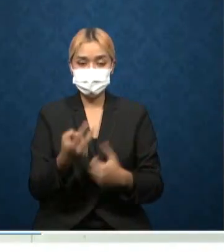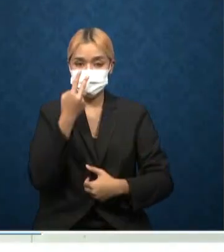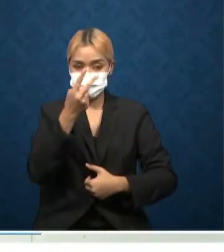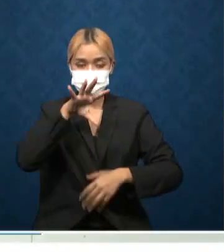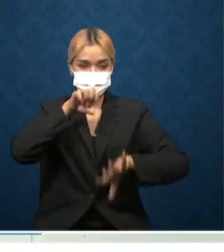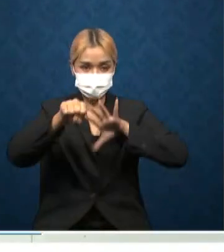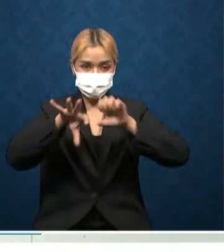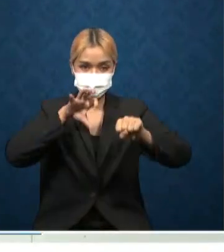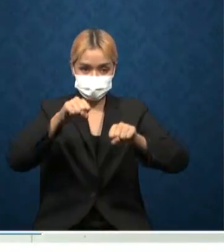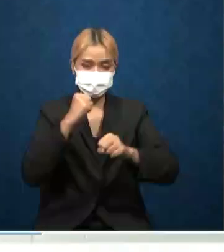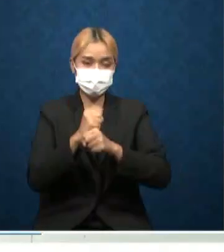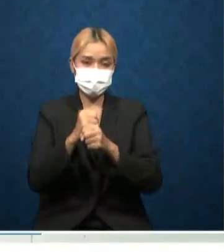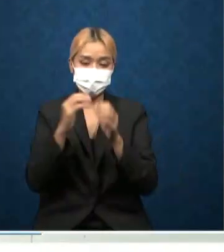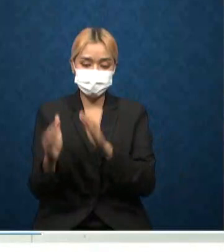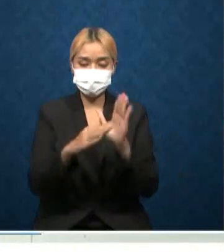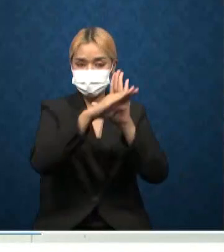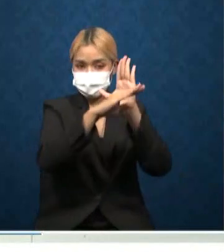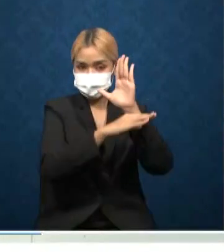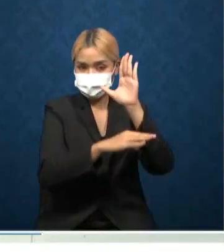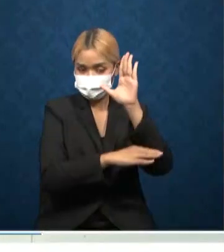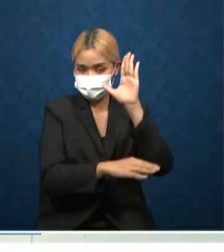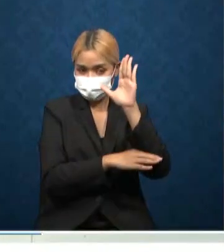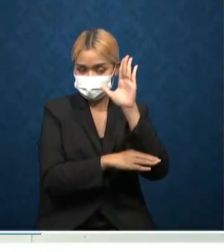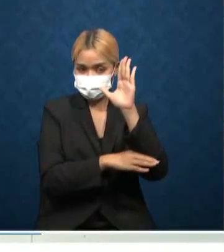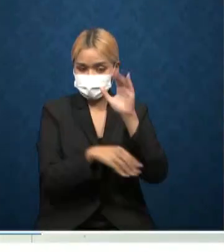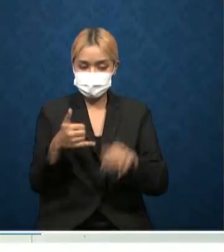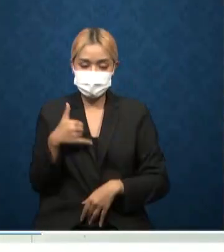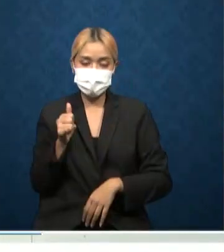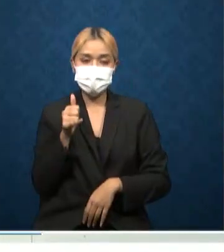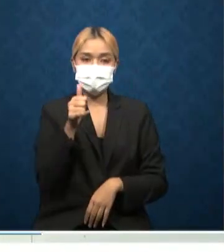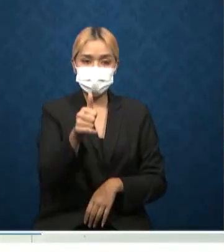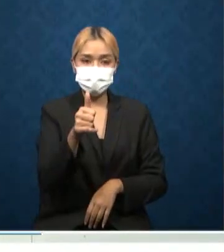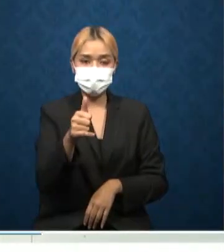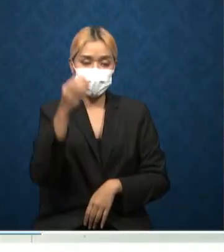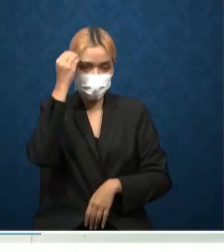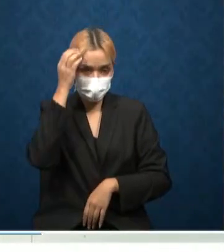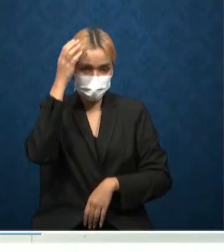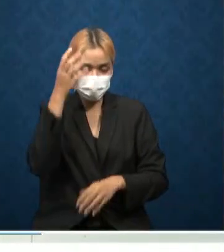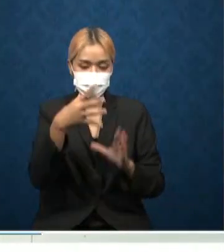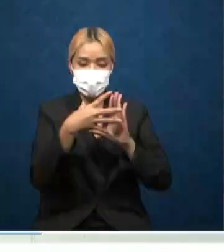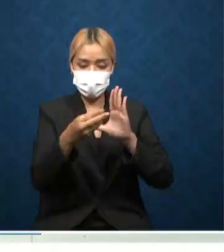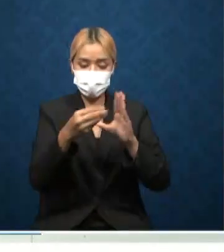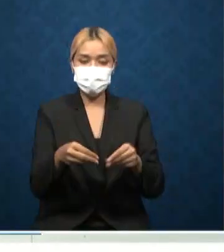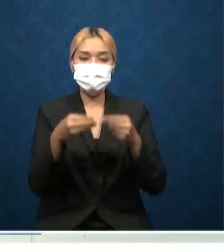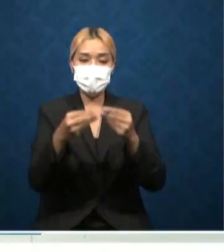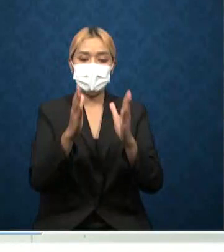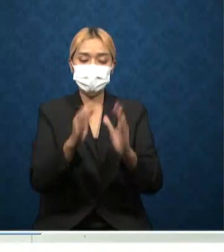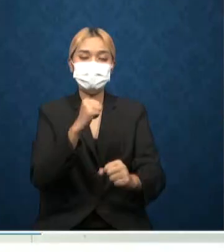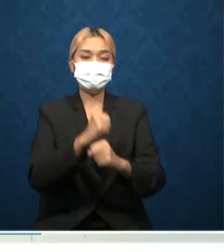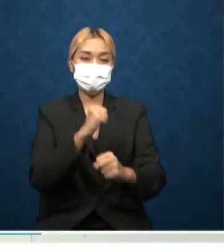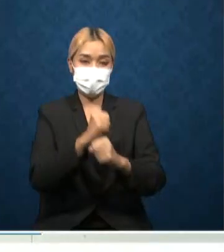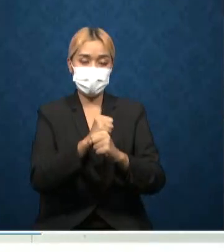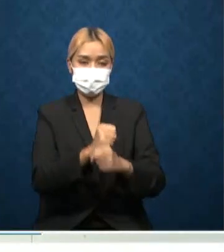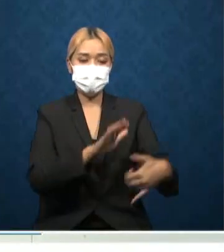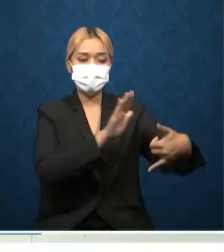การดำเนินกิจกรรมของพรรคการเมืองโดยลงพื้นที่ให้ความรู้แก่เจ้าหน้าที่ที่ประจำสาขา